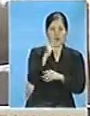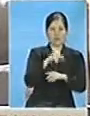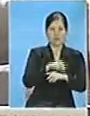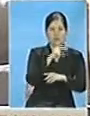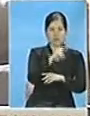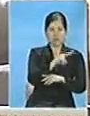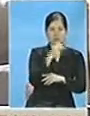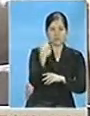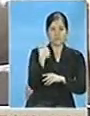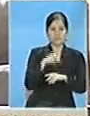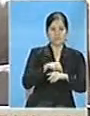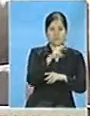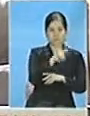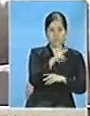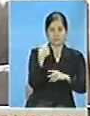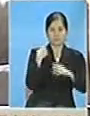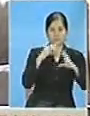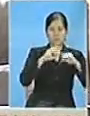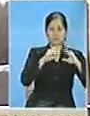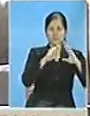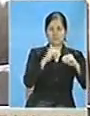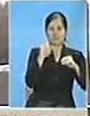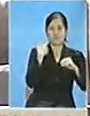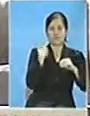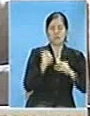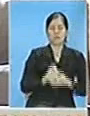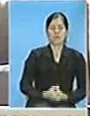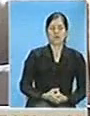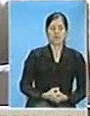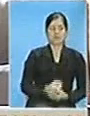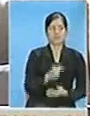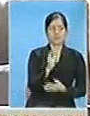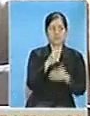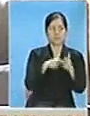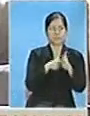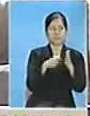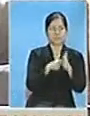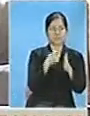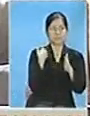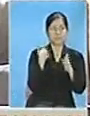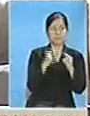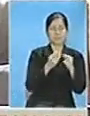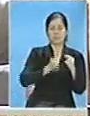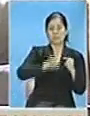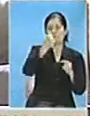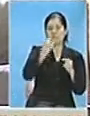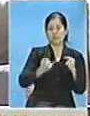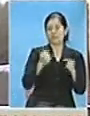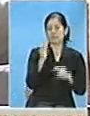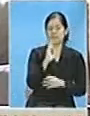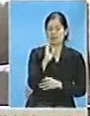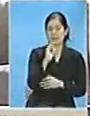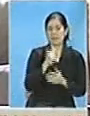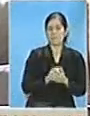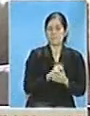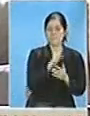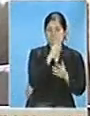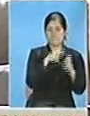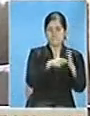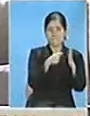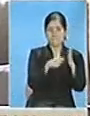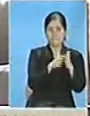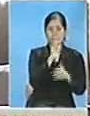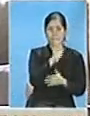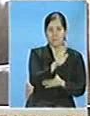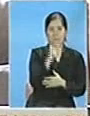ท่านครับพรุ่งนี้บ่ายสองโมงจะประชุมนะครับเหตุผลไม่ใช่แพ้ชนะไปเอาที่นั่นถ้าเหตุผล